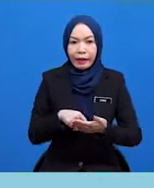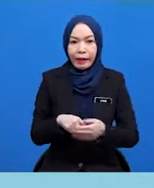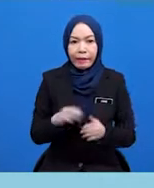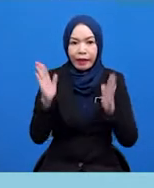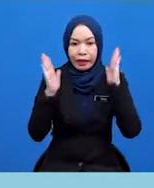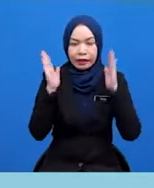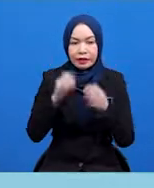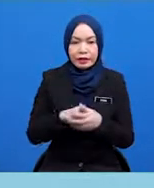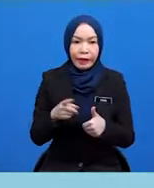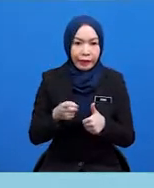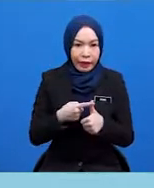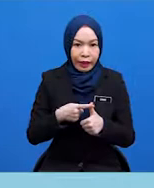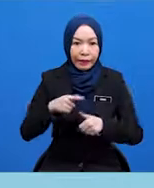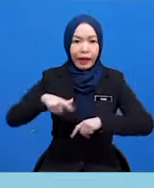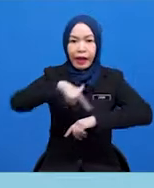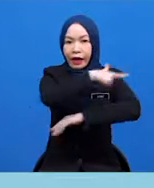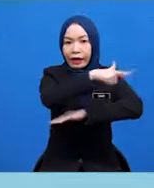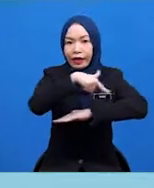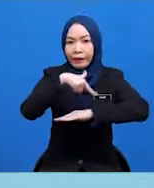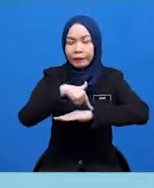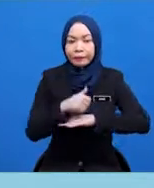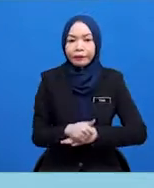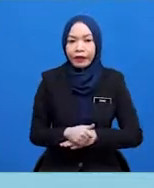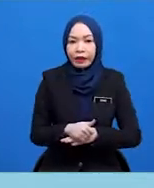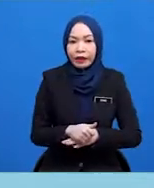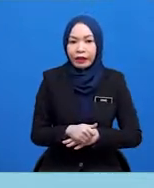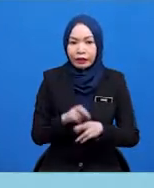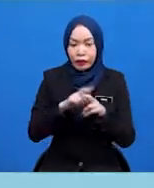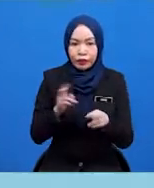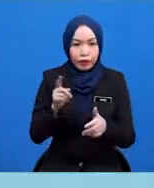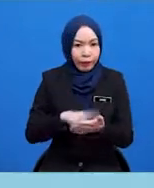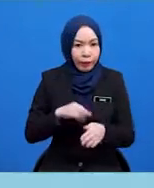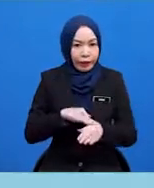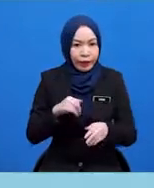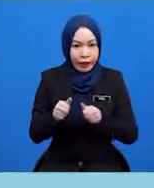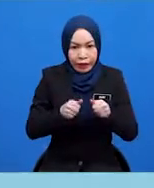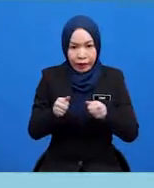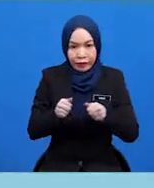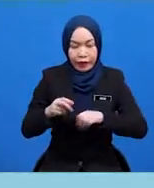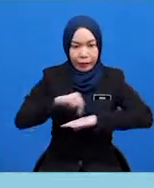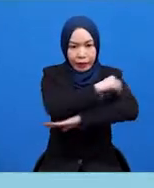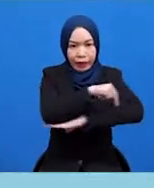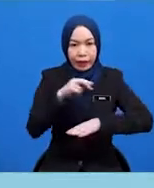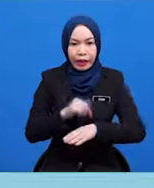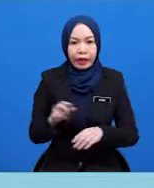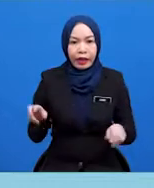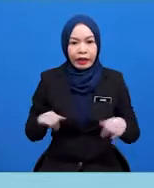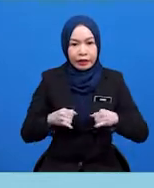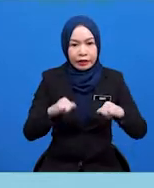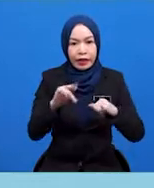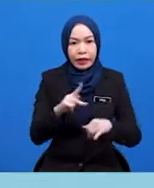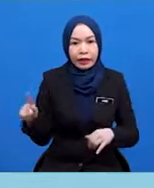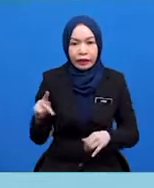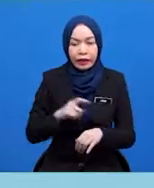sistem pertanian ladang. Pertanian ladang merujuk kepada aktiviti pertanian yang dijalankan di kawasan